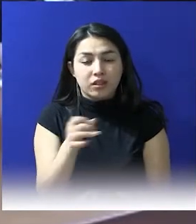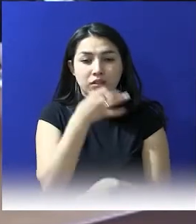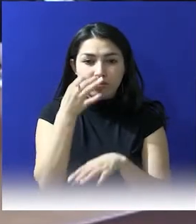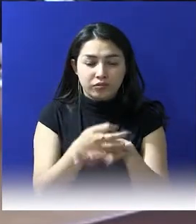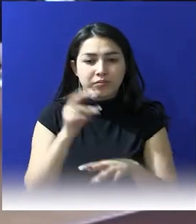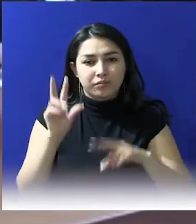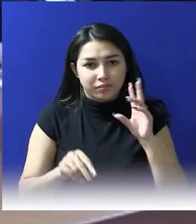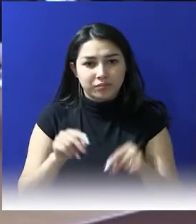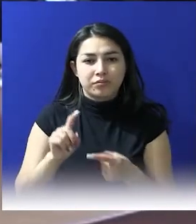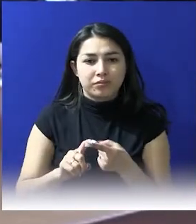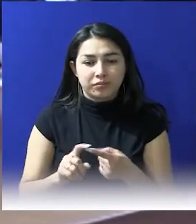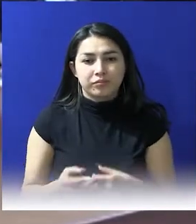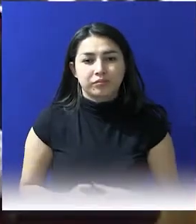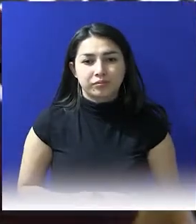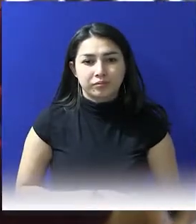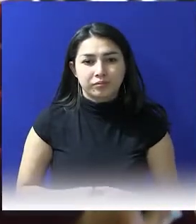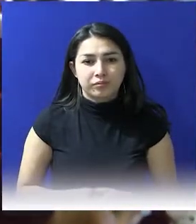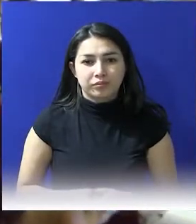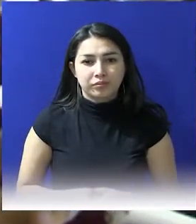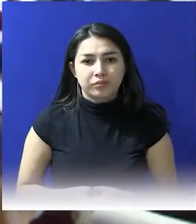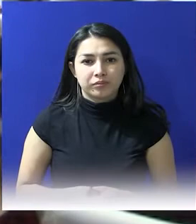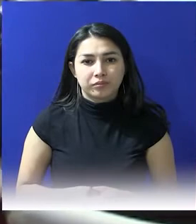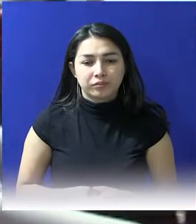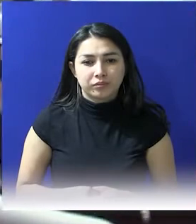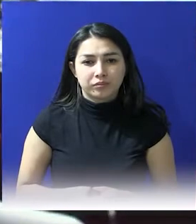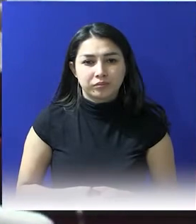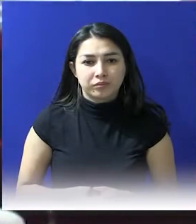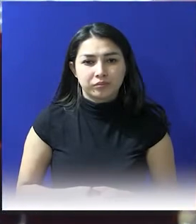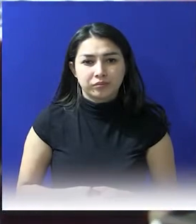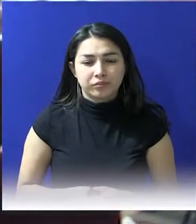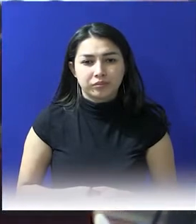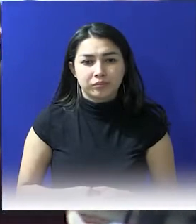возлагаются большие надежды. Кулеш Умурзакова, Султан Жарабай, 77 News.